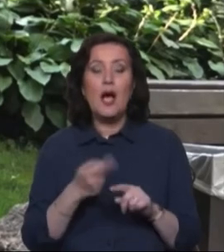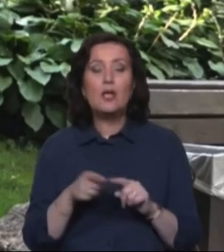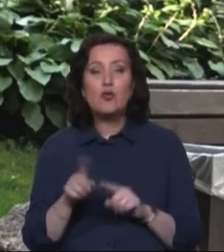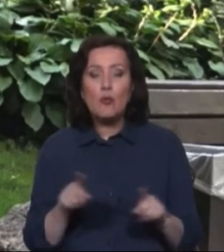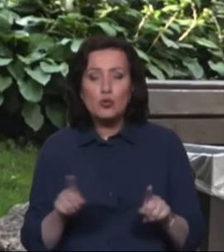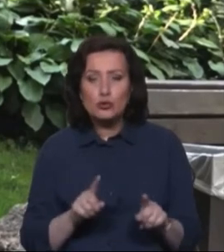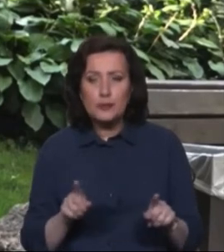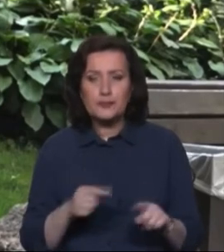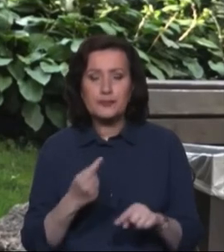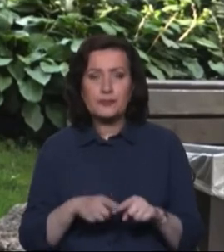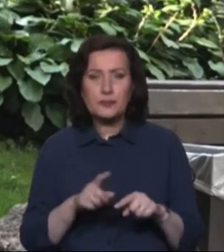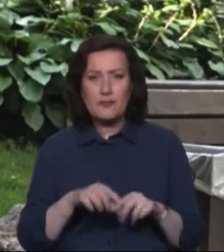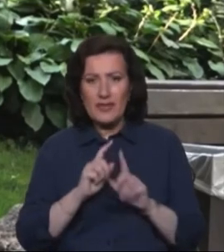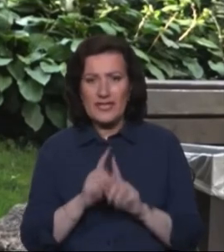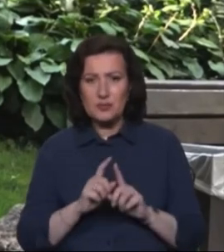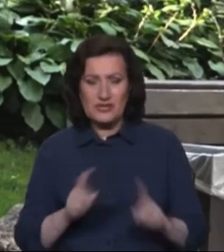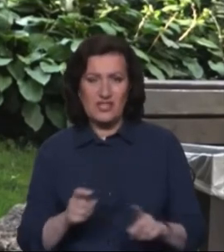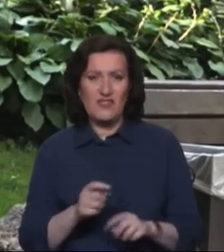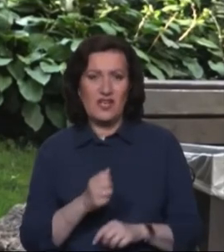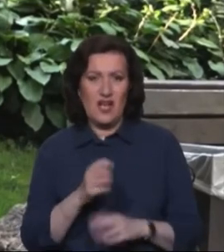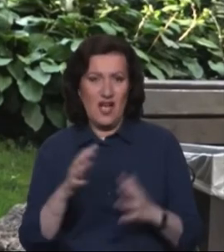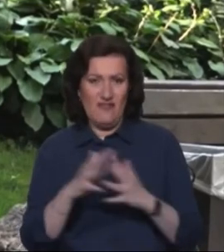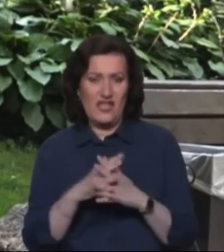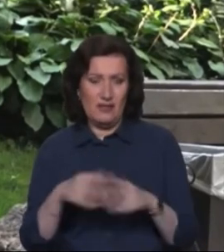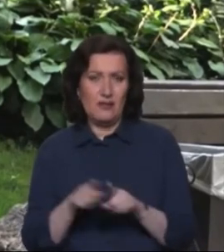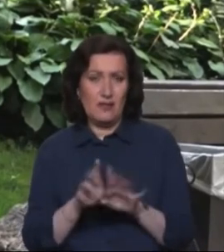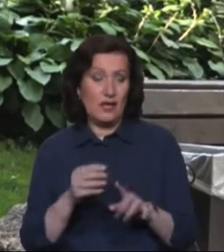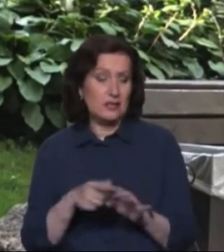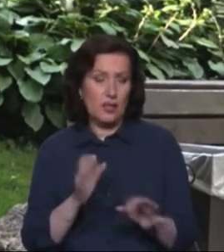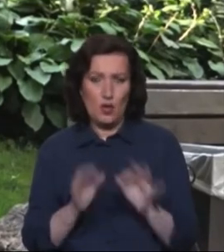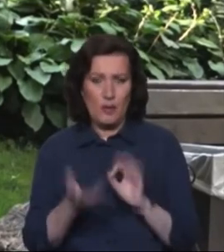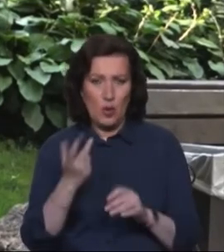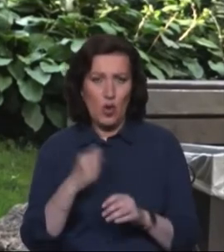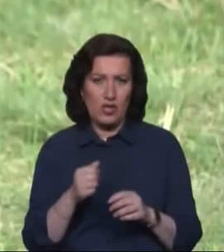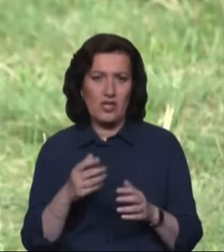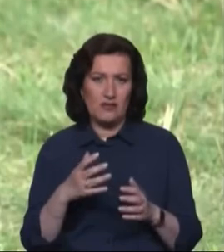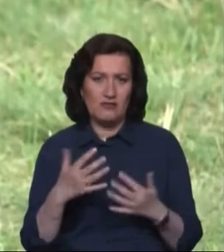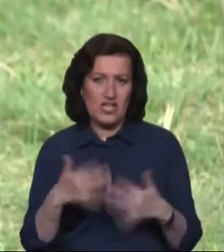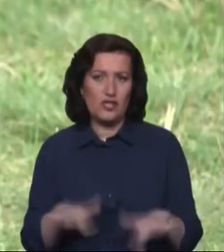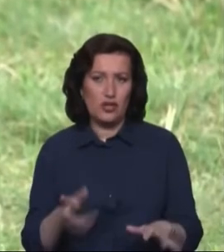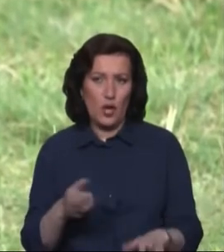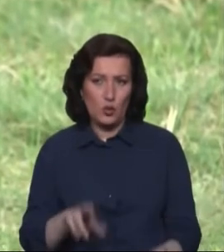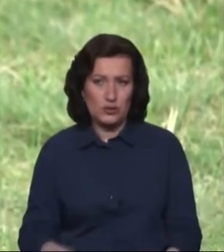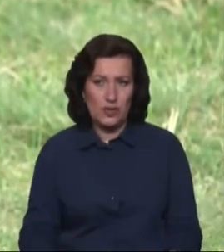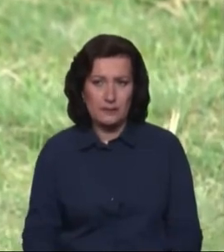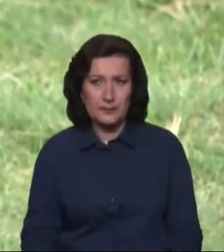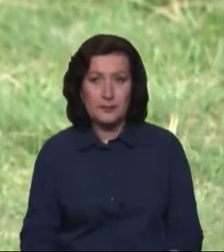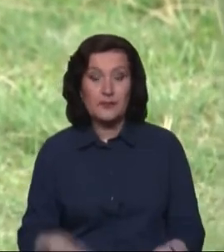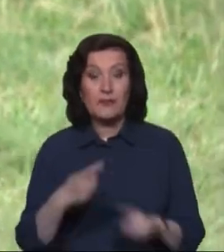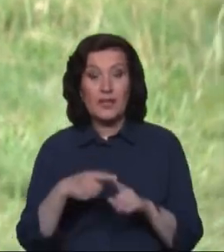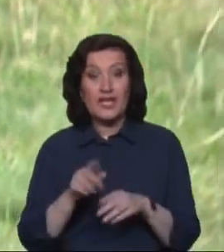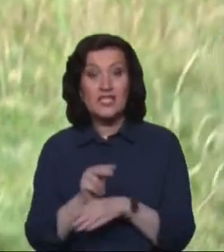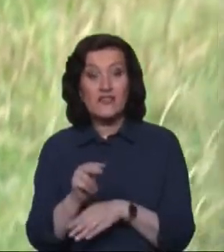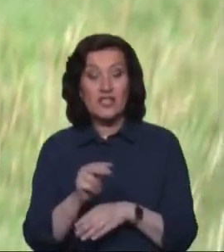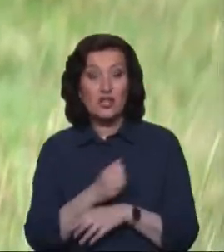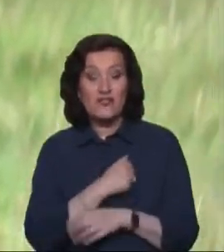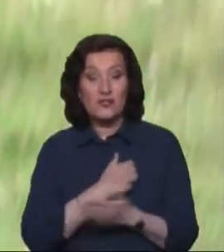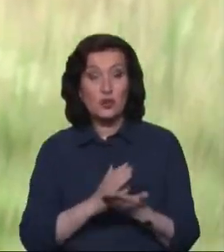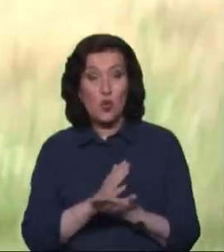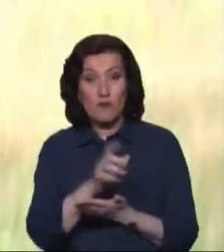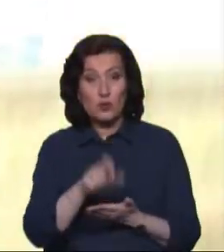це тому що це специфіка війни така і це нормально Коли вони втрачаються А це вже